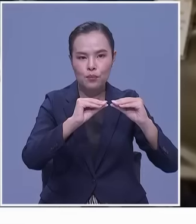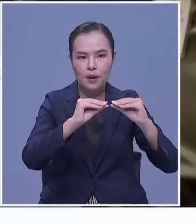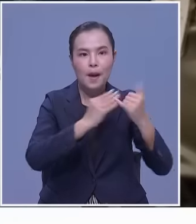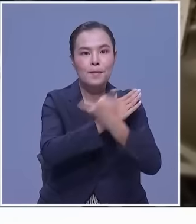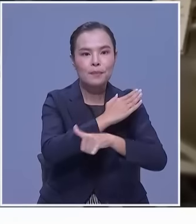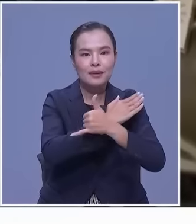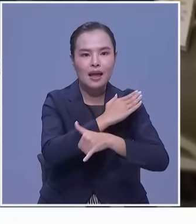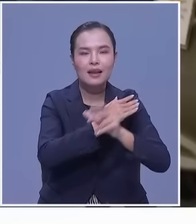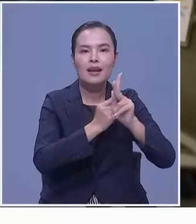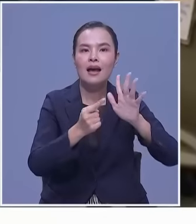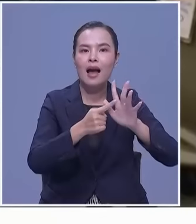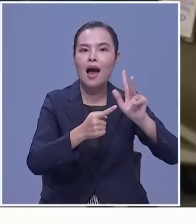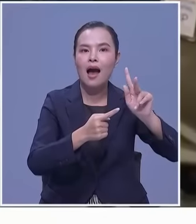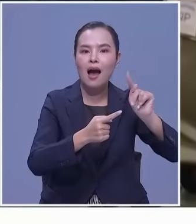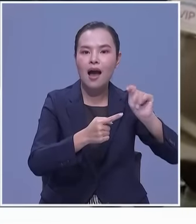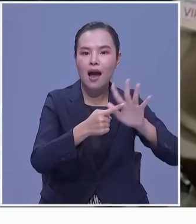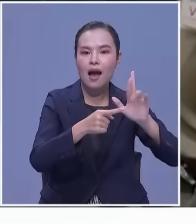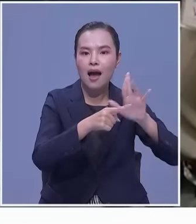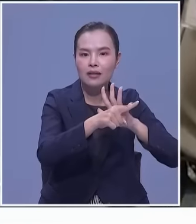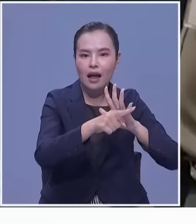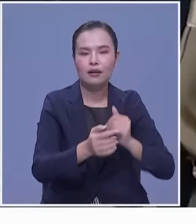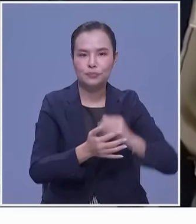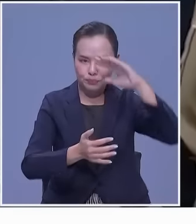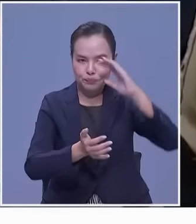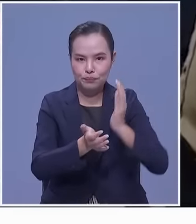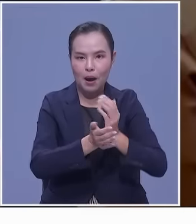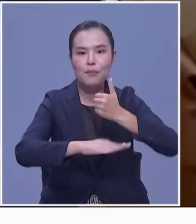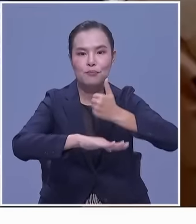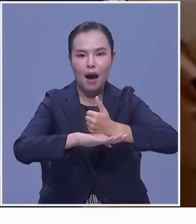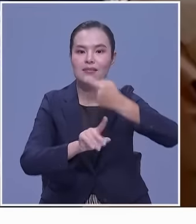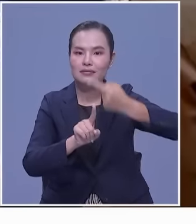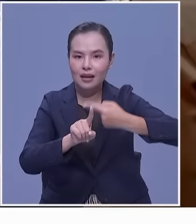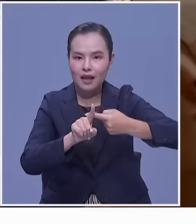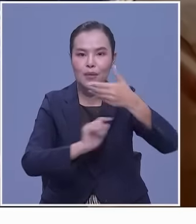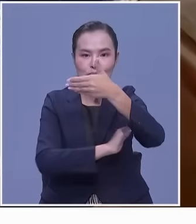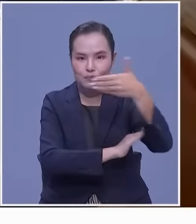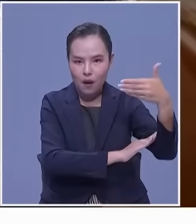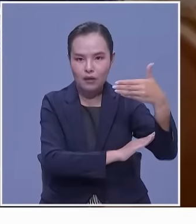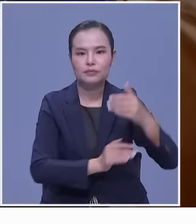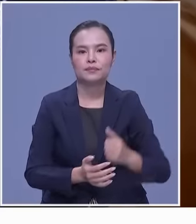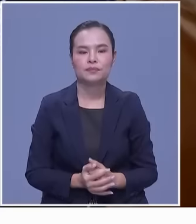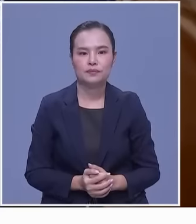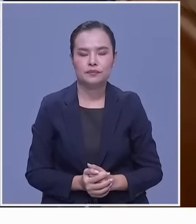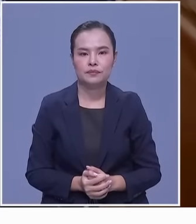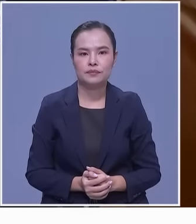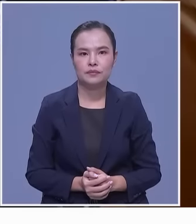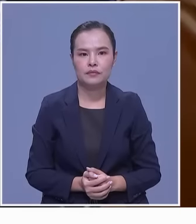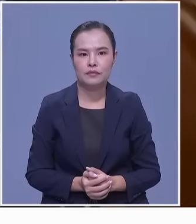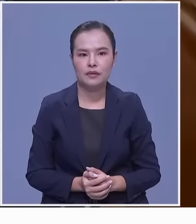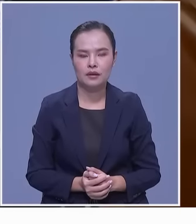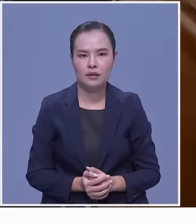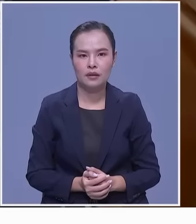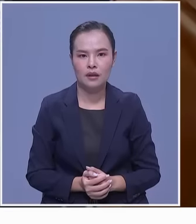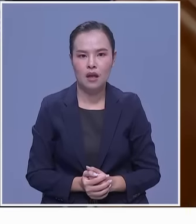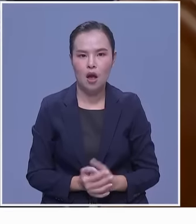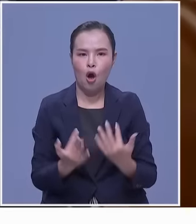ประเทศกาตารโดยมีพล.ตำรวจเอกกิจรัตน์พันเพชรรักษาราชการแทนผู้บัญชาการตำรวจแห่งชาติเดิน